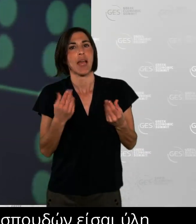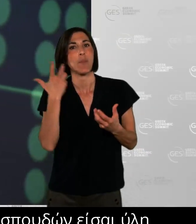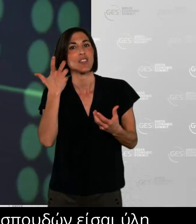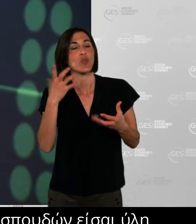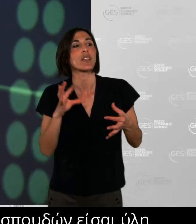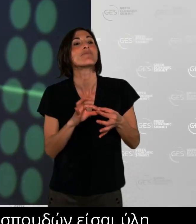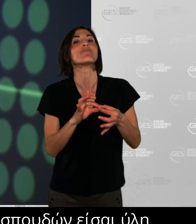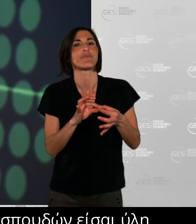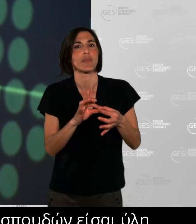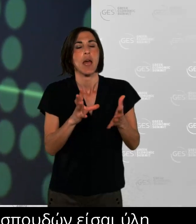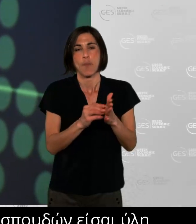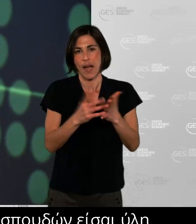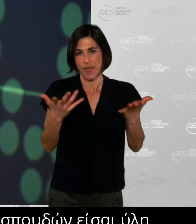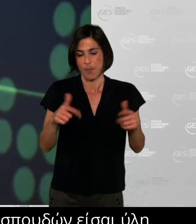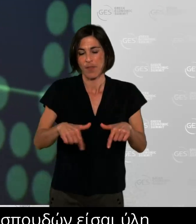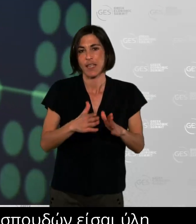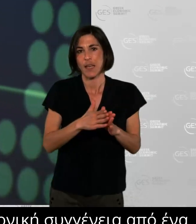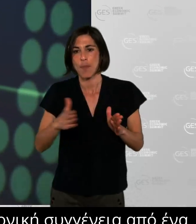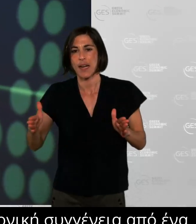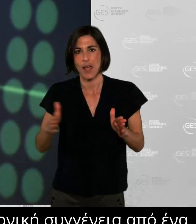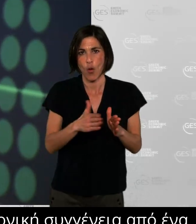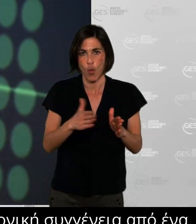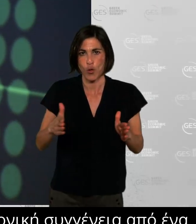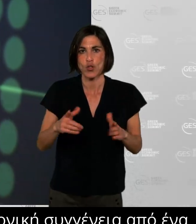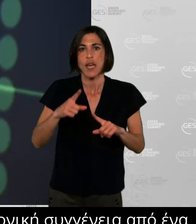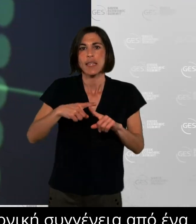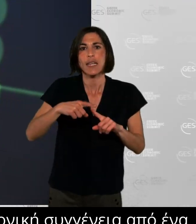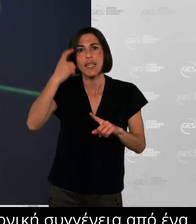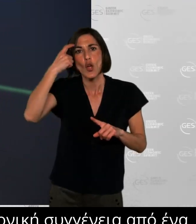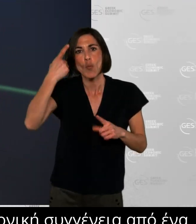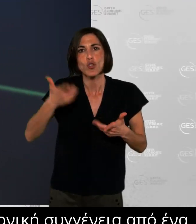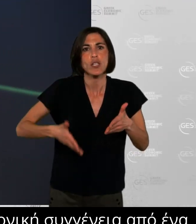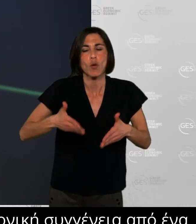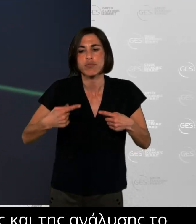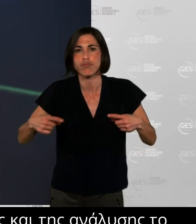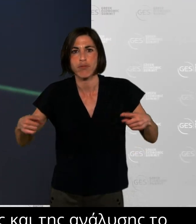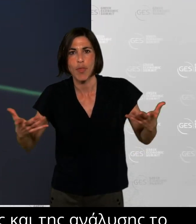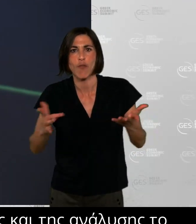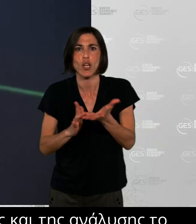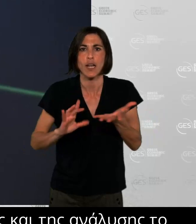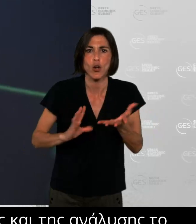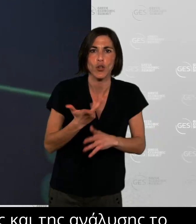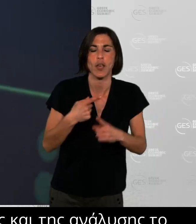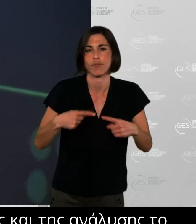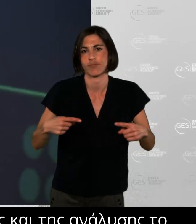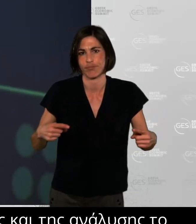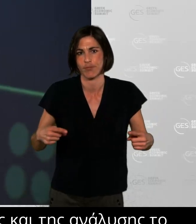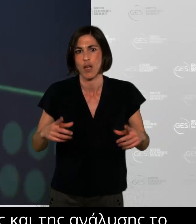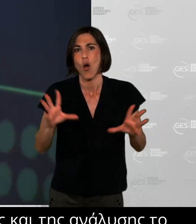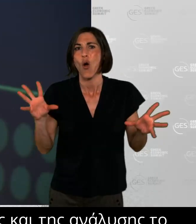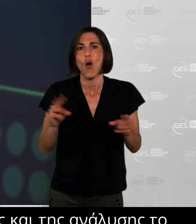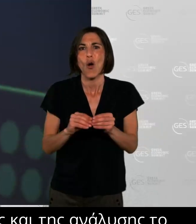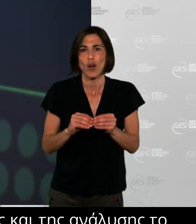στην εποχή της τεχνητής νοημοσύνης και της ανάλυσης των big data, των μεγάλων όγκων δεδομένων, ψηφιακών δεδομένων. Οι γνώσεις, οι βασικές γνώσεις